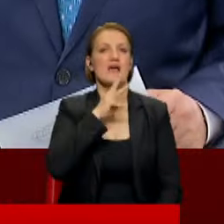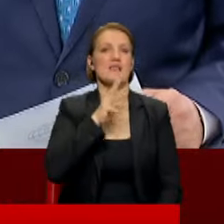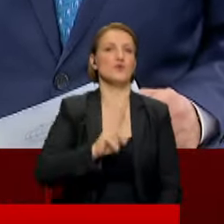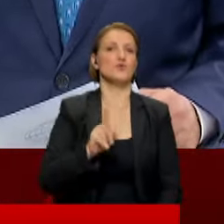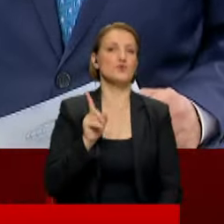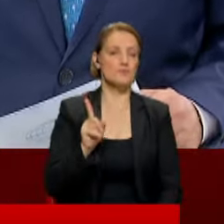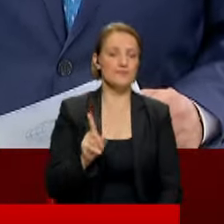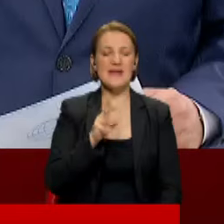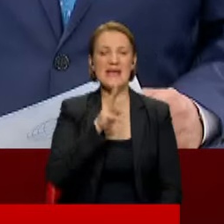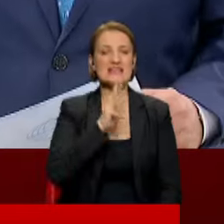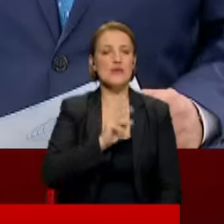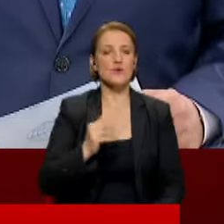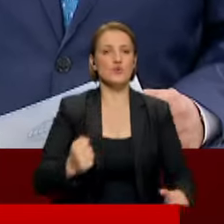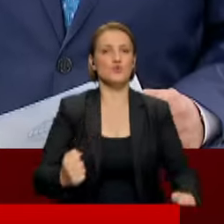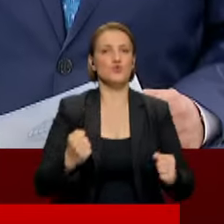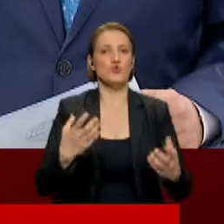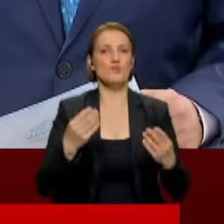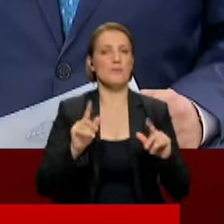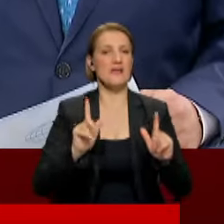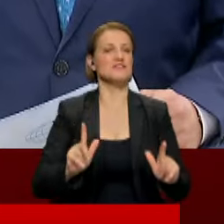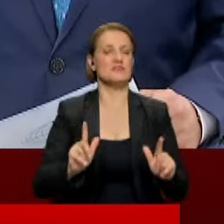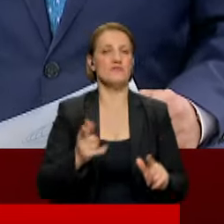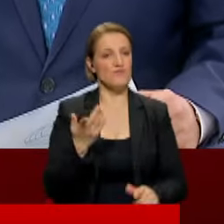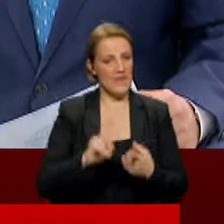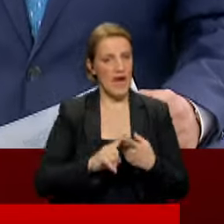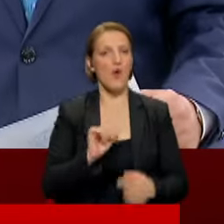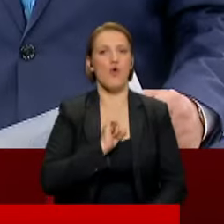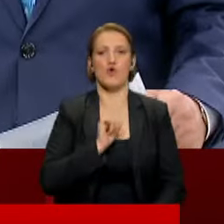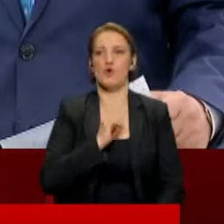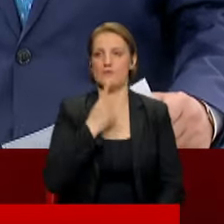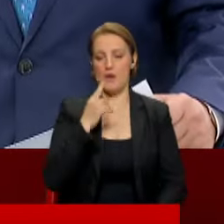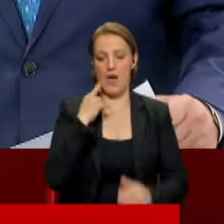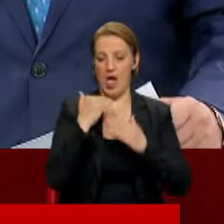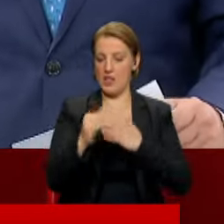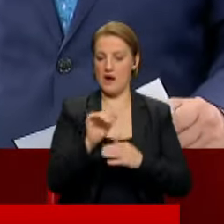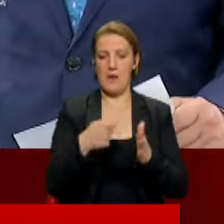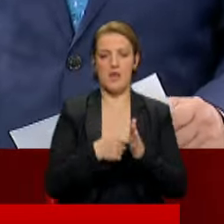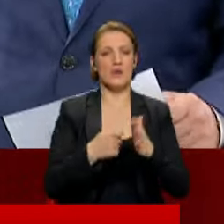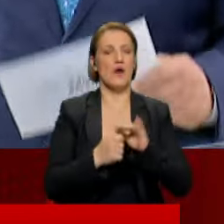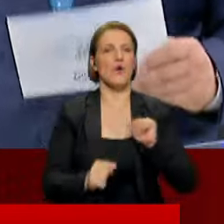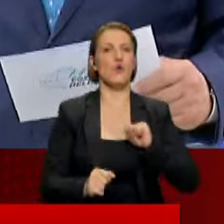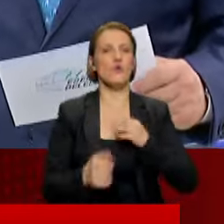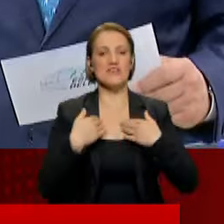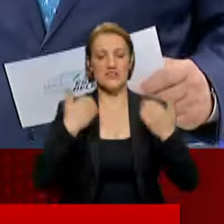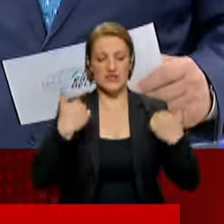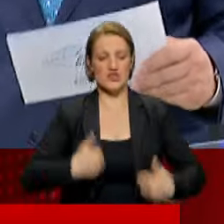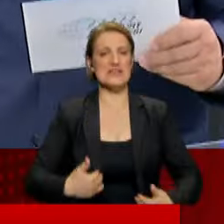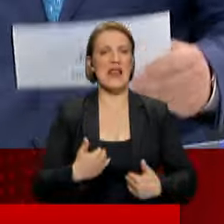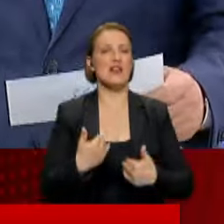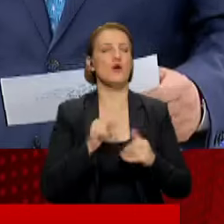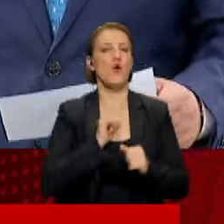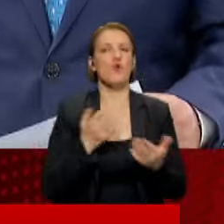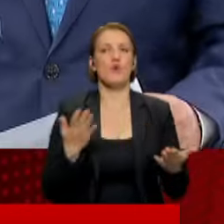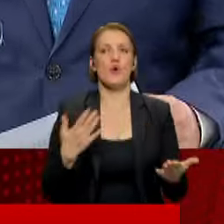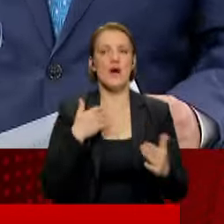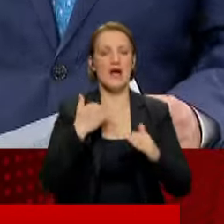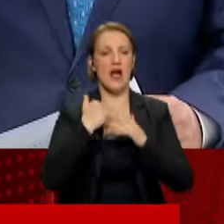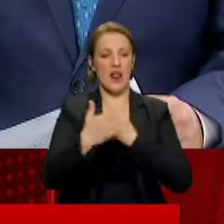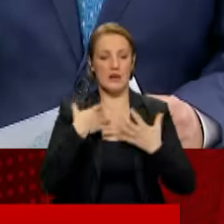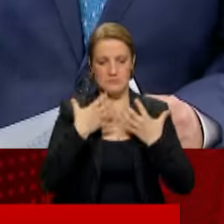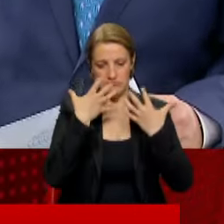esenyurt'u güçlendirmemiz lazım ve korkuyorum diyorsunuz ve halkım adına Korkuyorum yani benim kişisel bir korkum yok ben kendimi halkıma